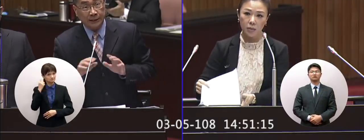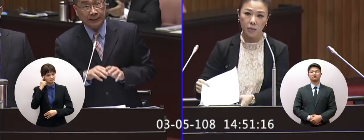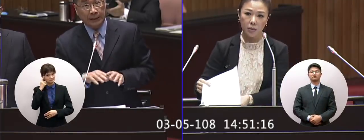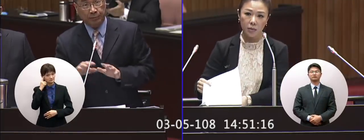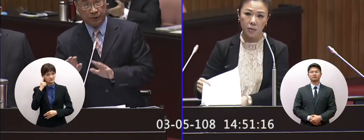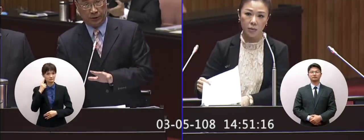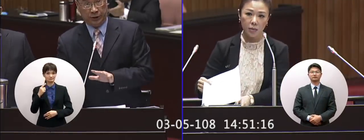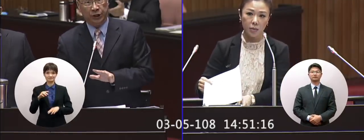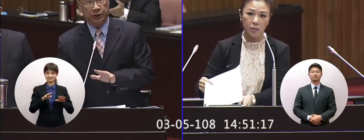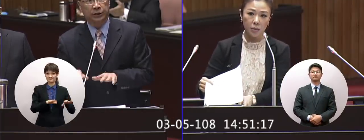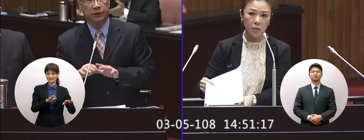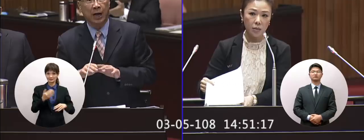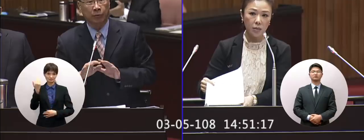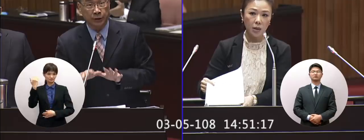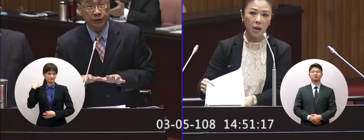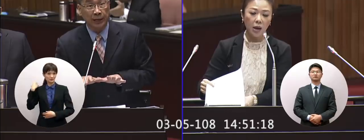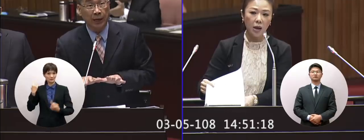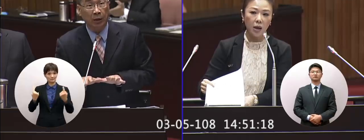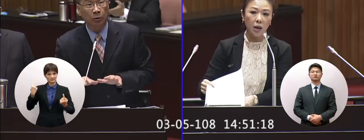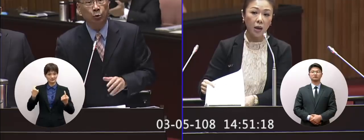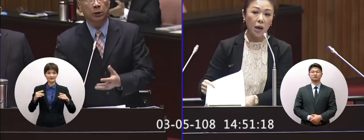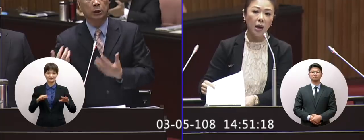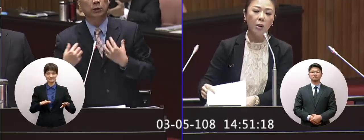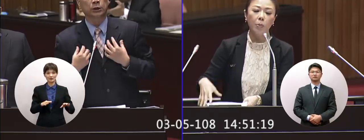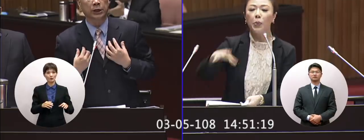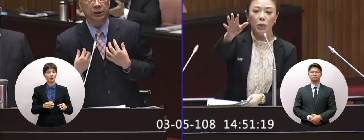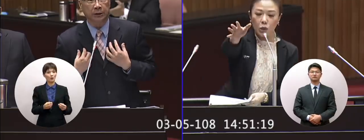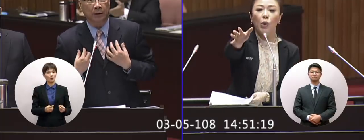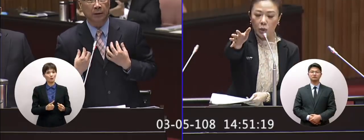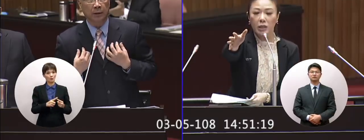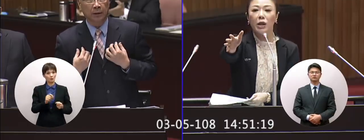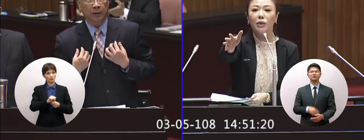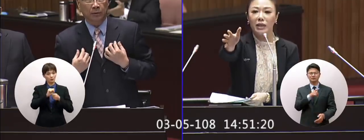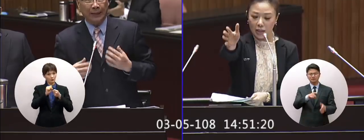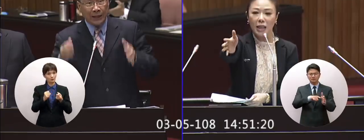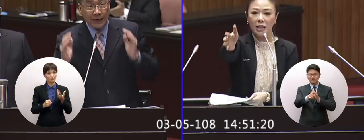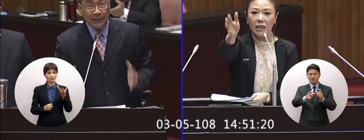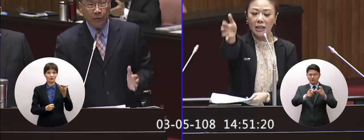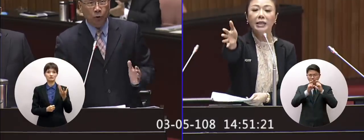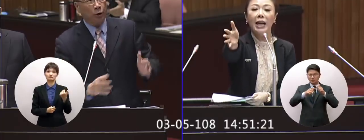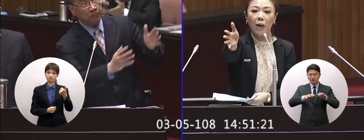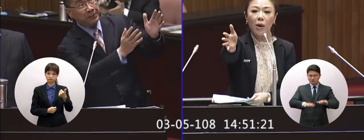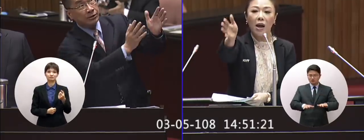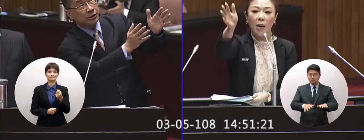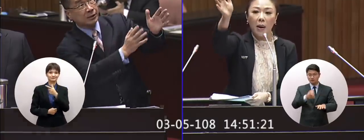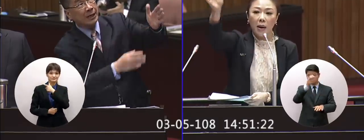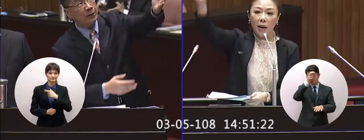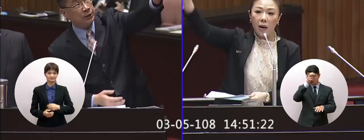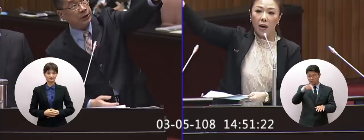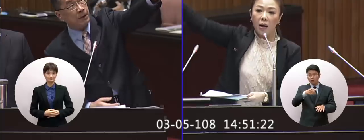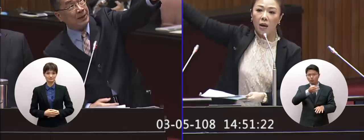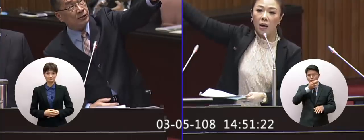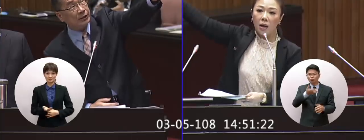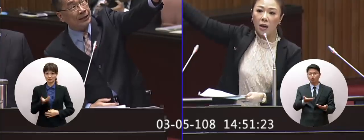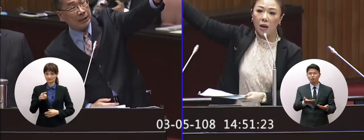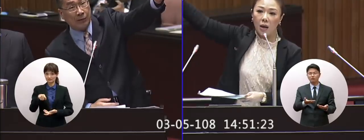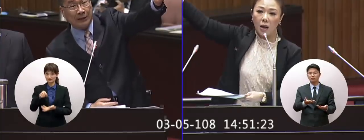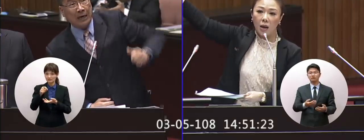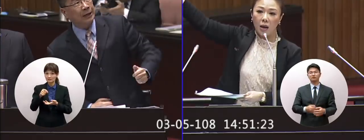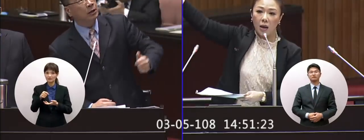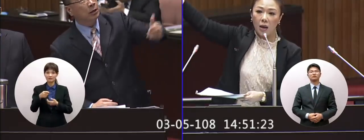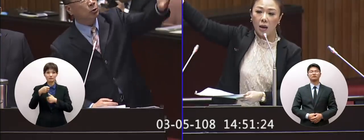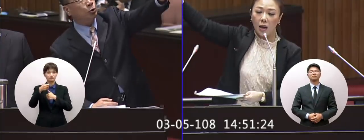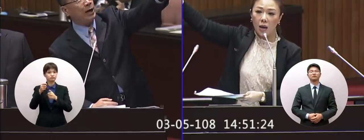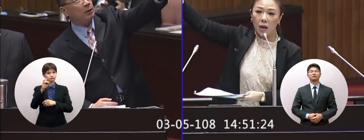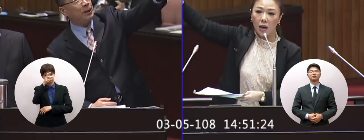的来讲，现在当然比以前是好了一些啦，哦，又多了一些 警力。你就跟我直接跟我讲。 对，那现在如果编制，刚刚你提到编制来讲的